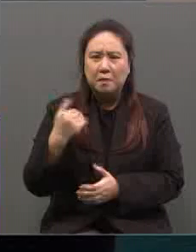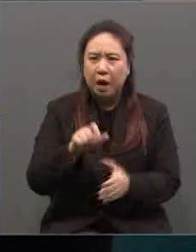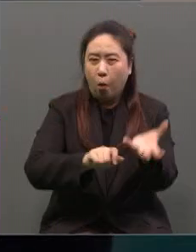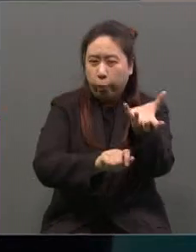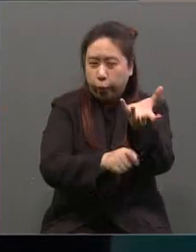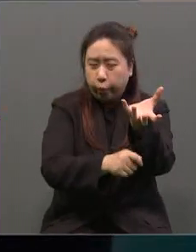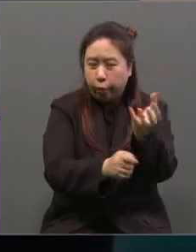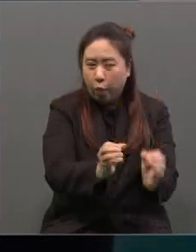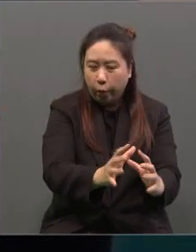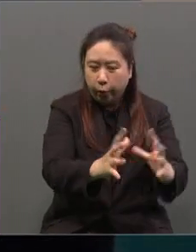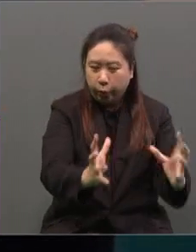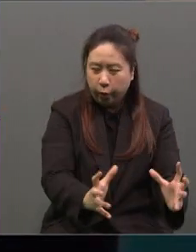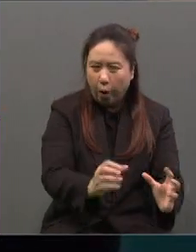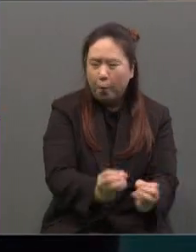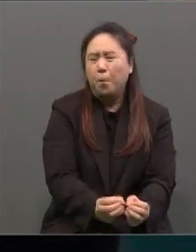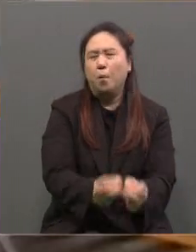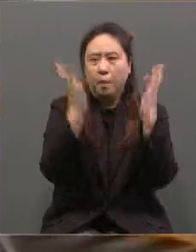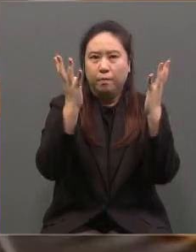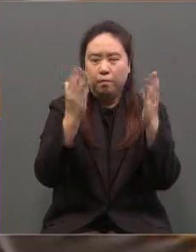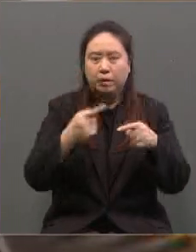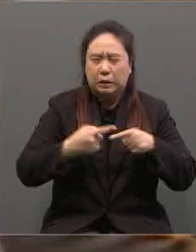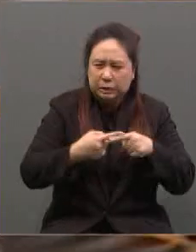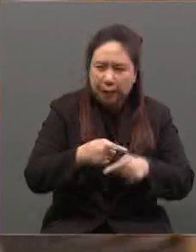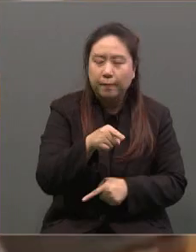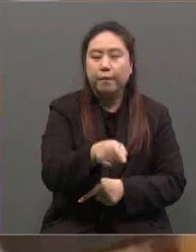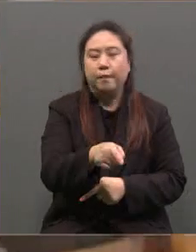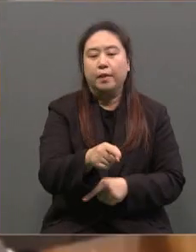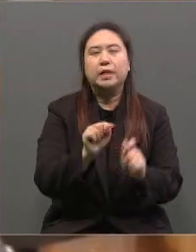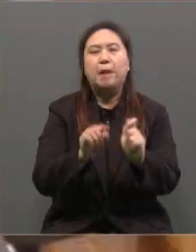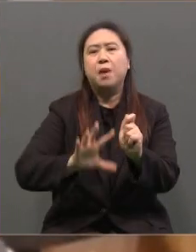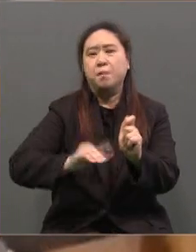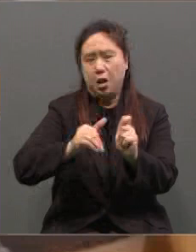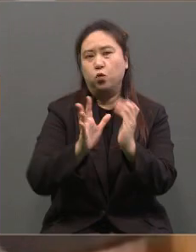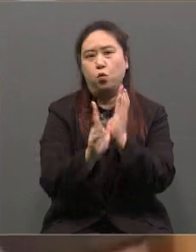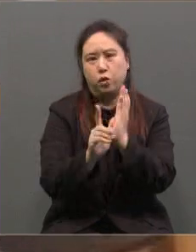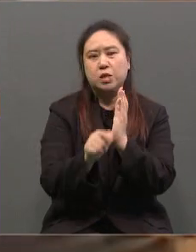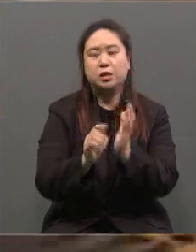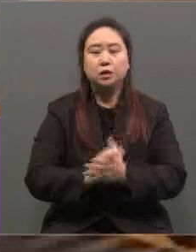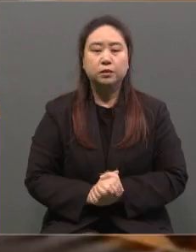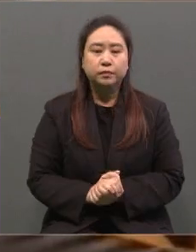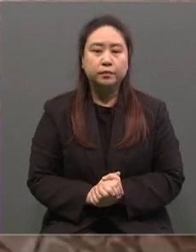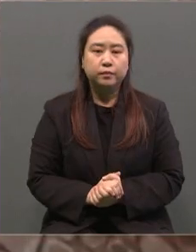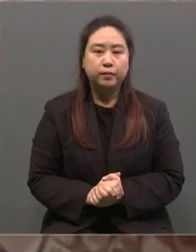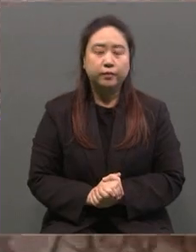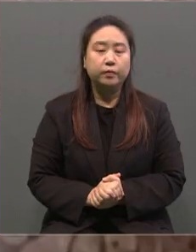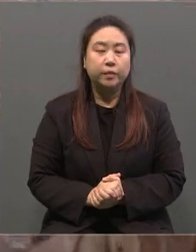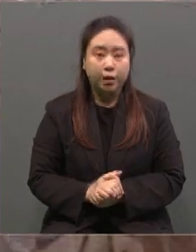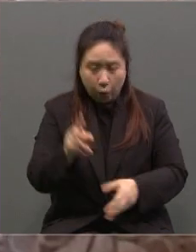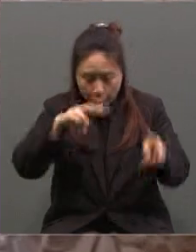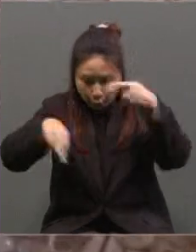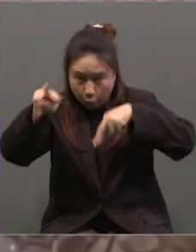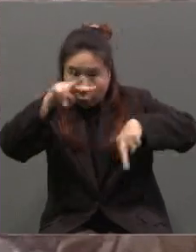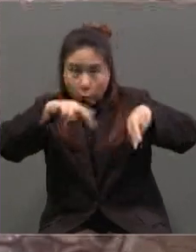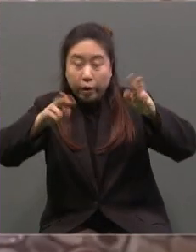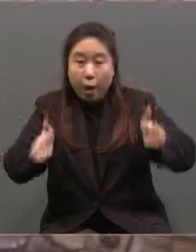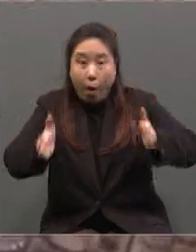บิดใส่คนได้รับบาดเจ็บภายในบ้านหลังหนึ่งที่ตำบลสำนักบกอำเภอเมืองจังหวัดชลบุรีค่ะส่วนการตรวจสอบภายในห้อง